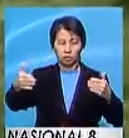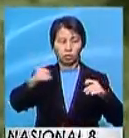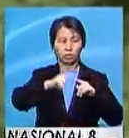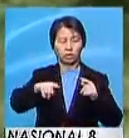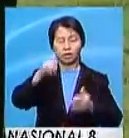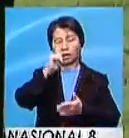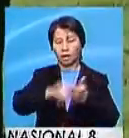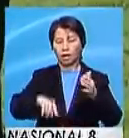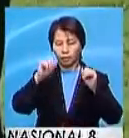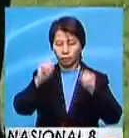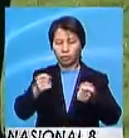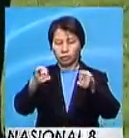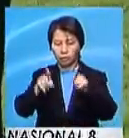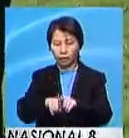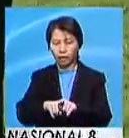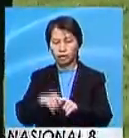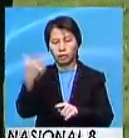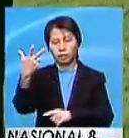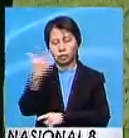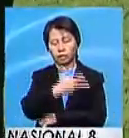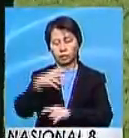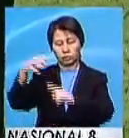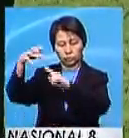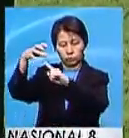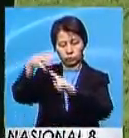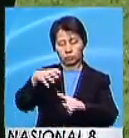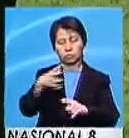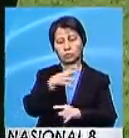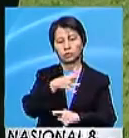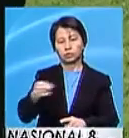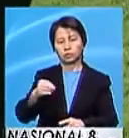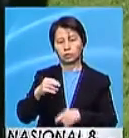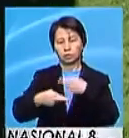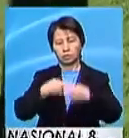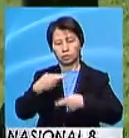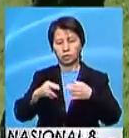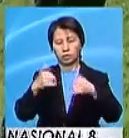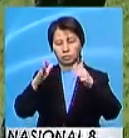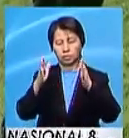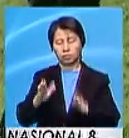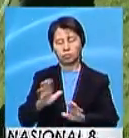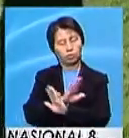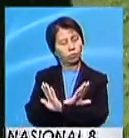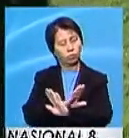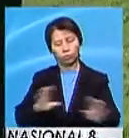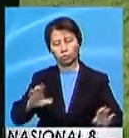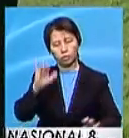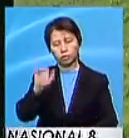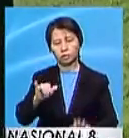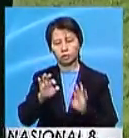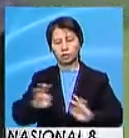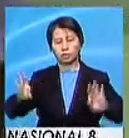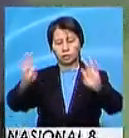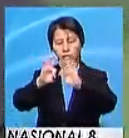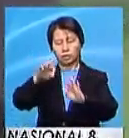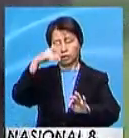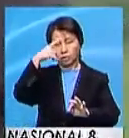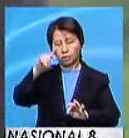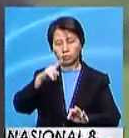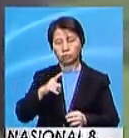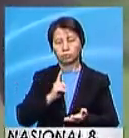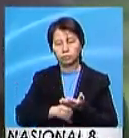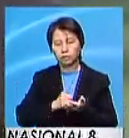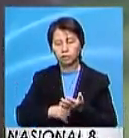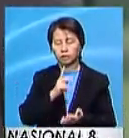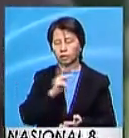apa sahaja boleh berlaku sepanjang 3 hari kejohanan dan ranking pemain bukanlah sesuatu yang penting untuk